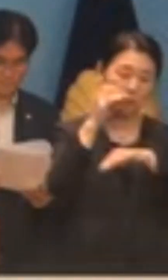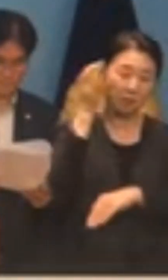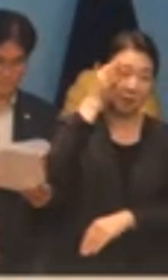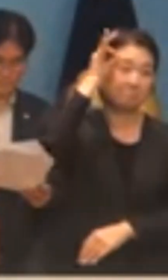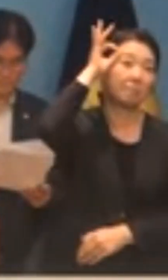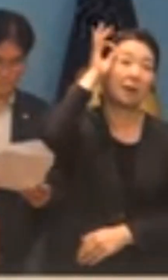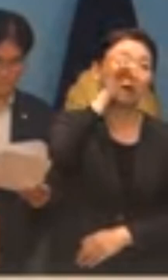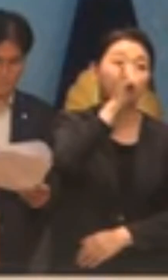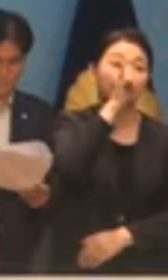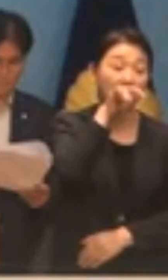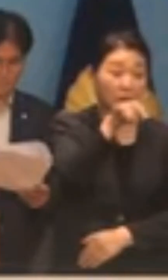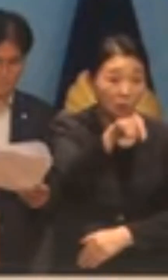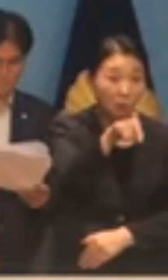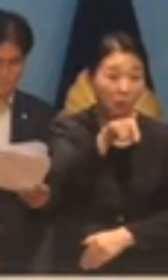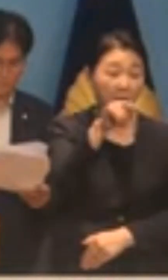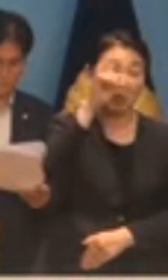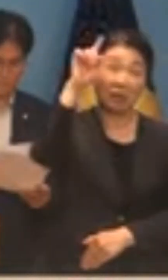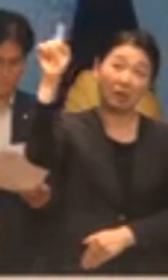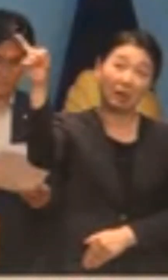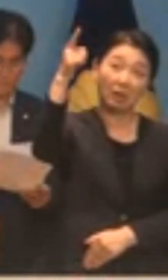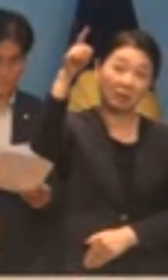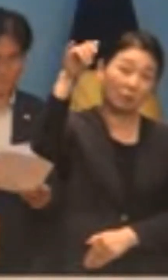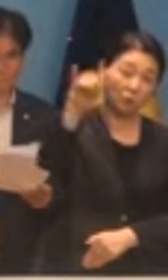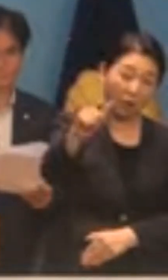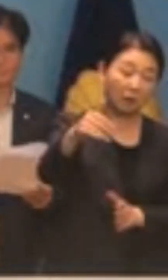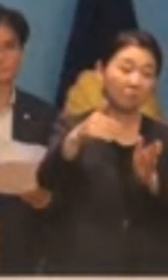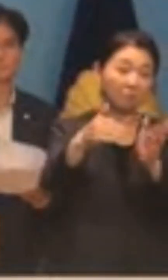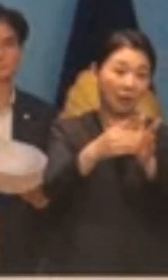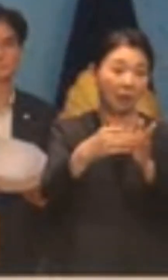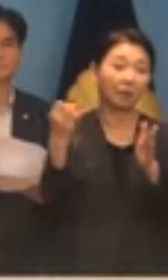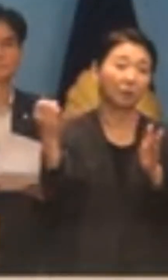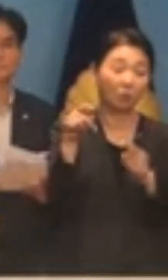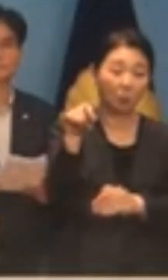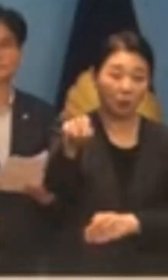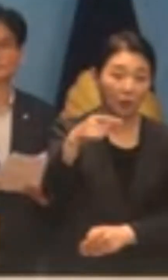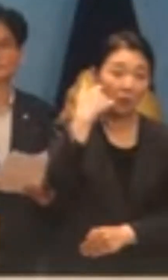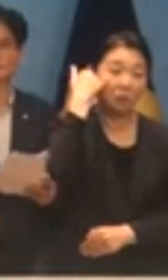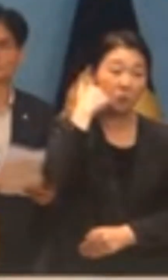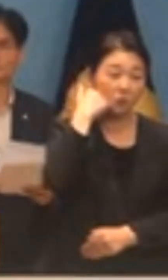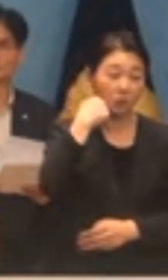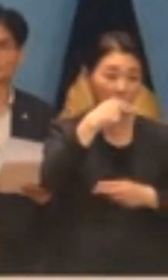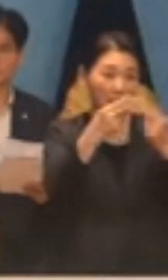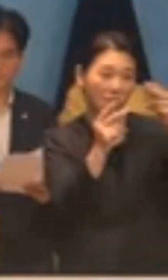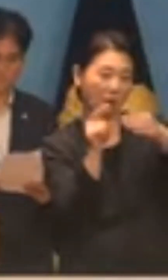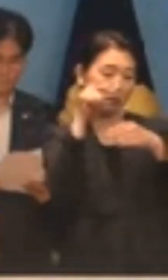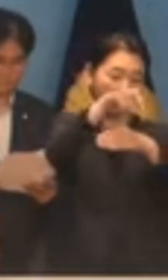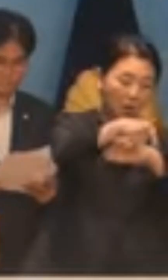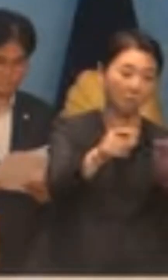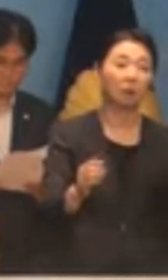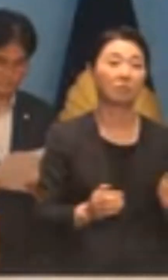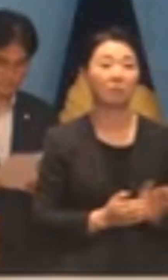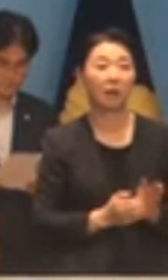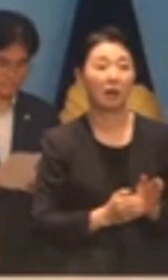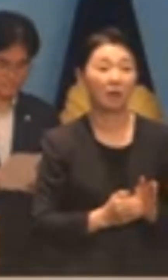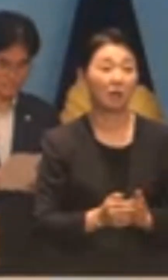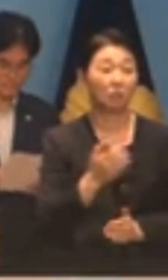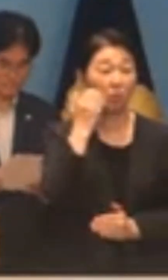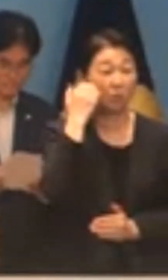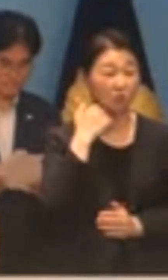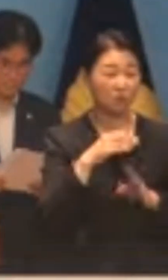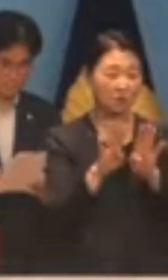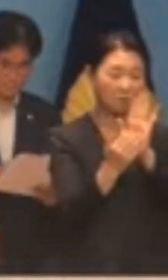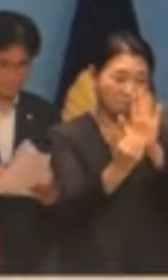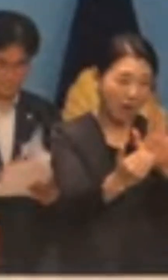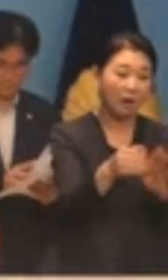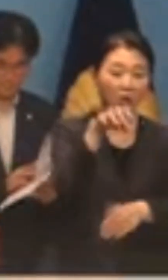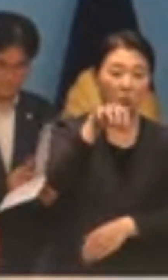떠올랐습니다. 저곳에 헬기가 앉았고 저곳에 누군가가 담벼락을 넘었고 누군가가 정문을